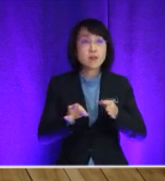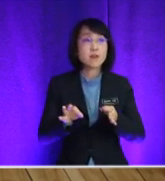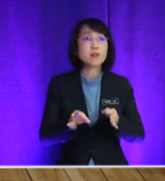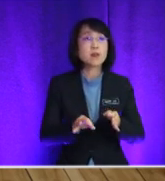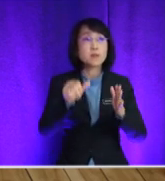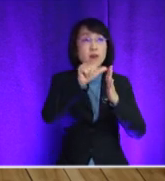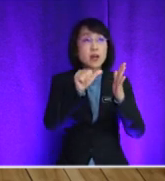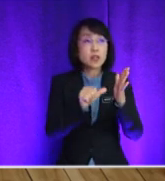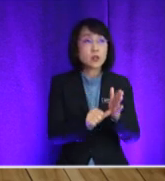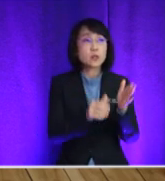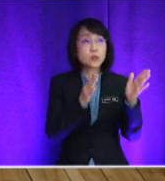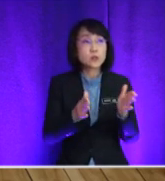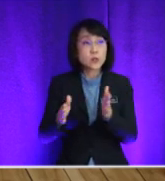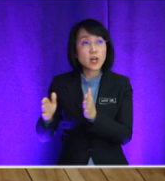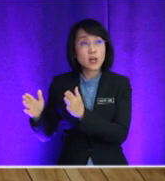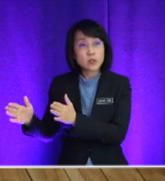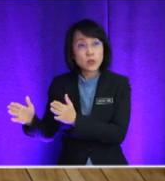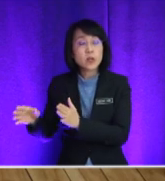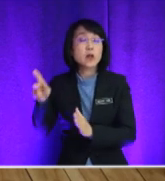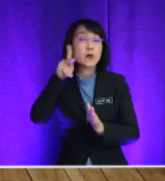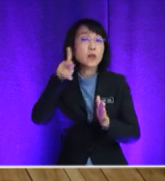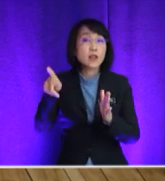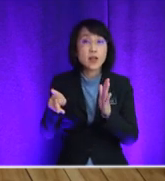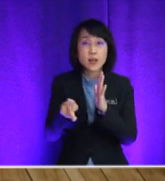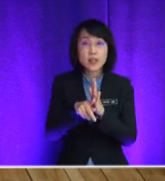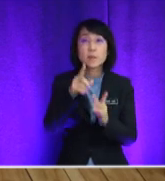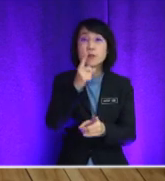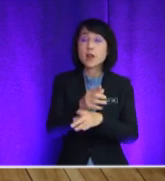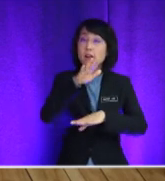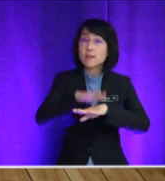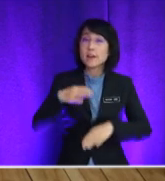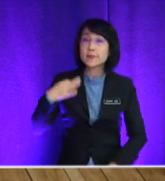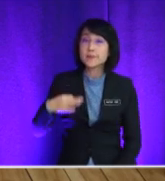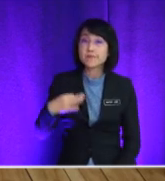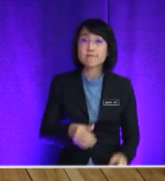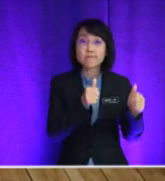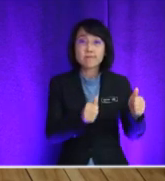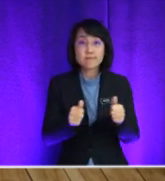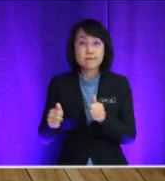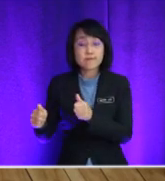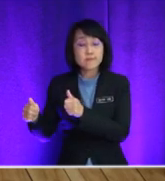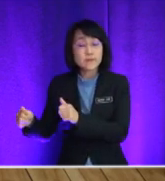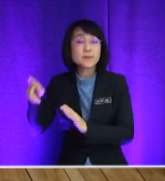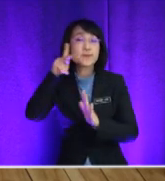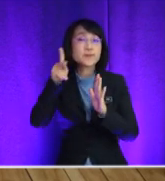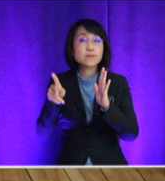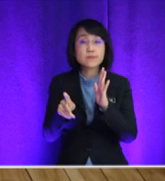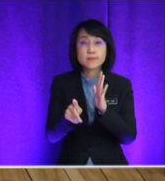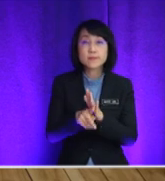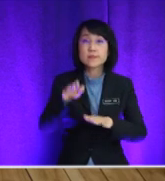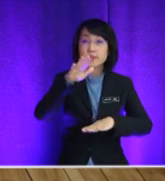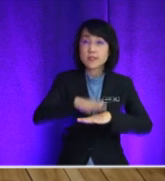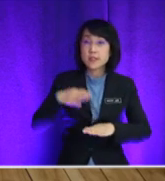atau pola yang betul di atas Febri ya kemudian menyusun atau pola di atas febrik dengan teknik yang betul